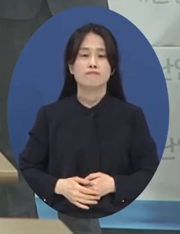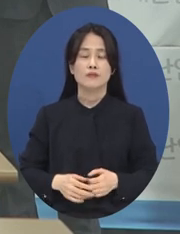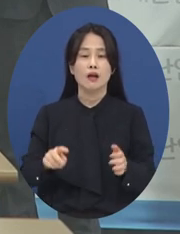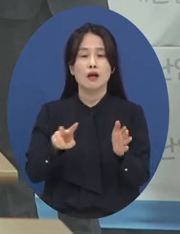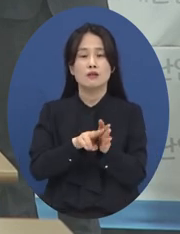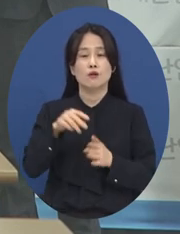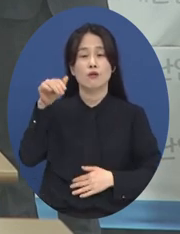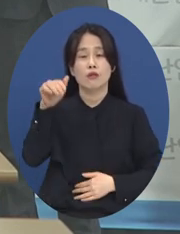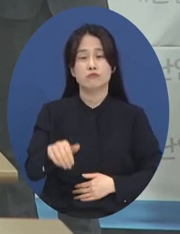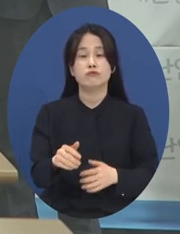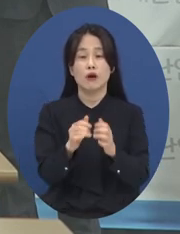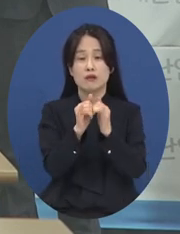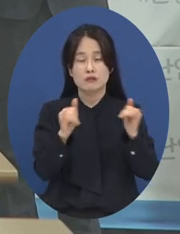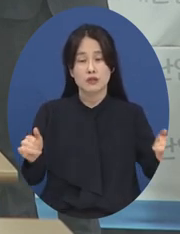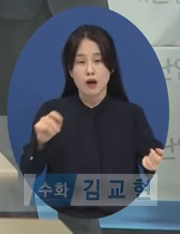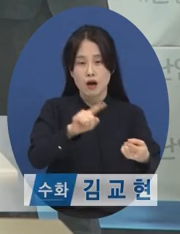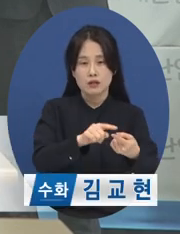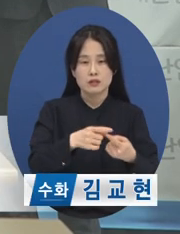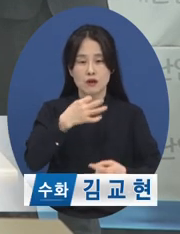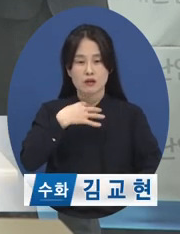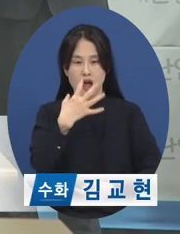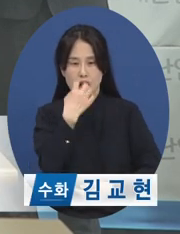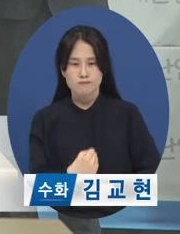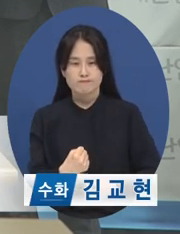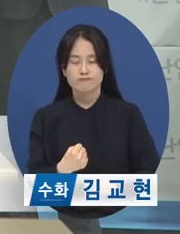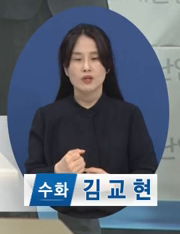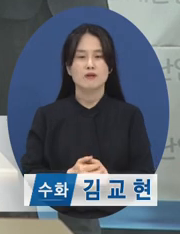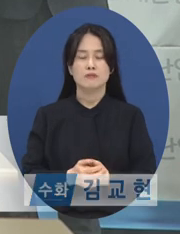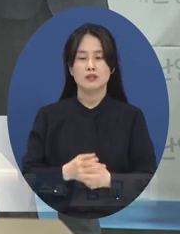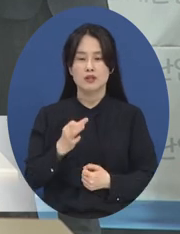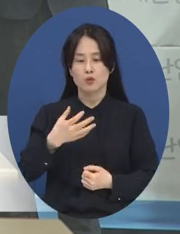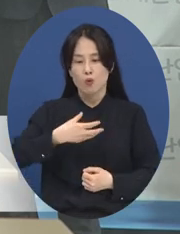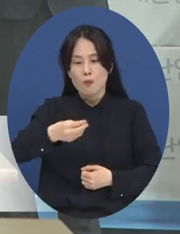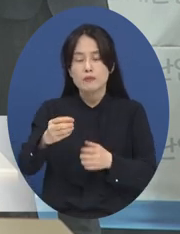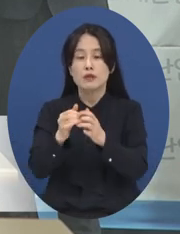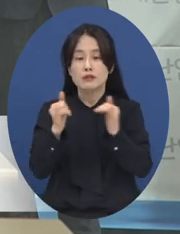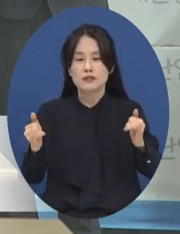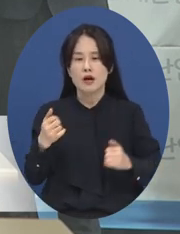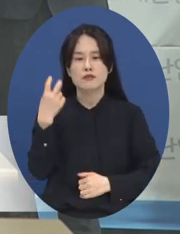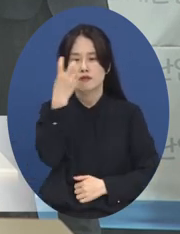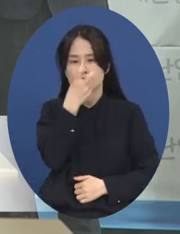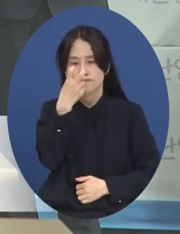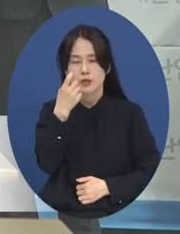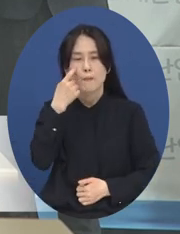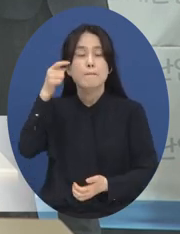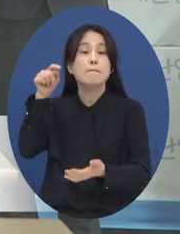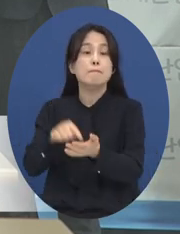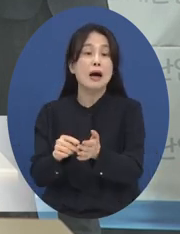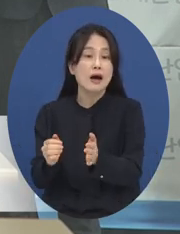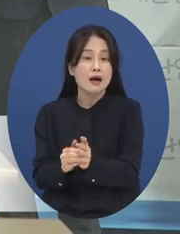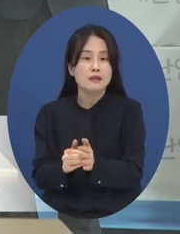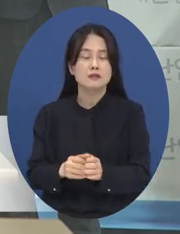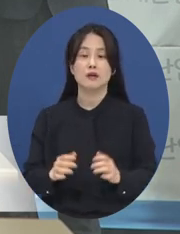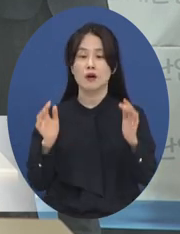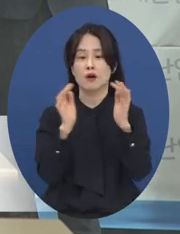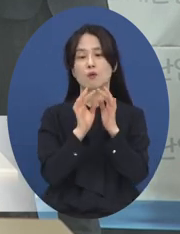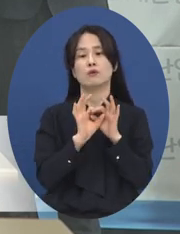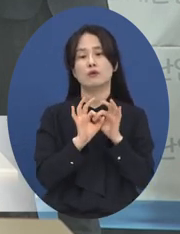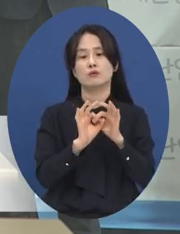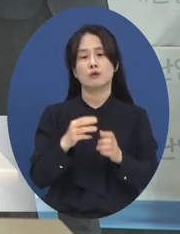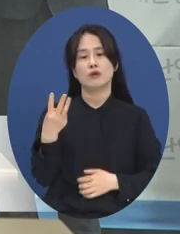신용도가 낮은 서민들을 노려 폭리를 챙긴 악덕 대부업 일당이 경기도 단속에 적발됐습니다. 이들은 온라인을